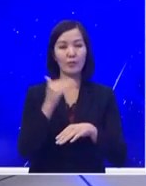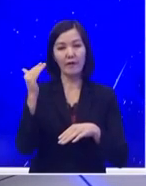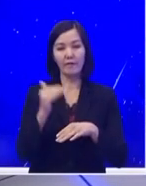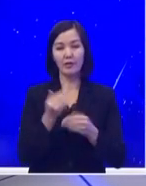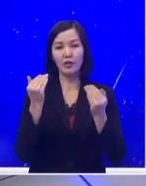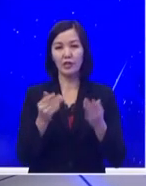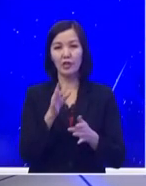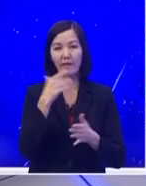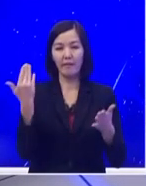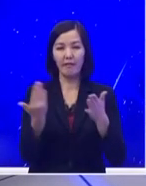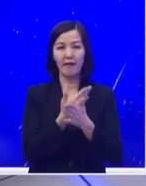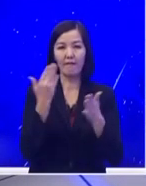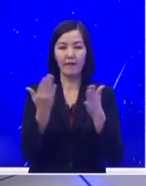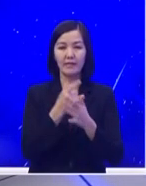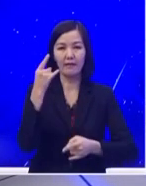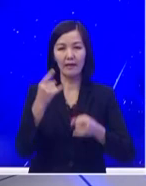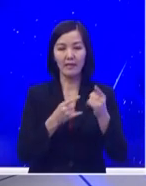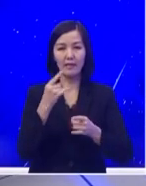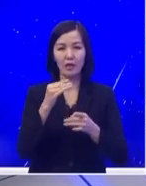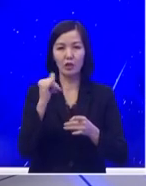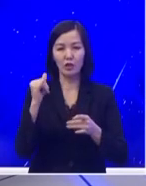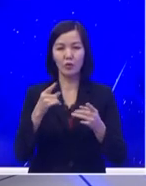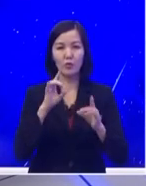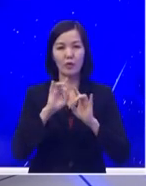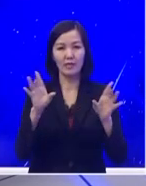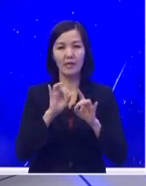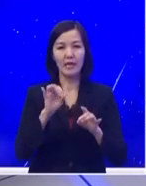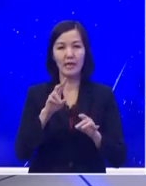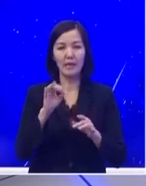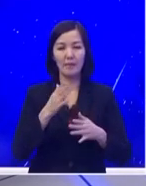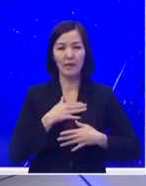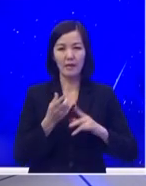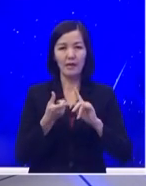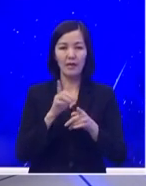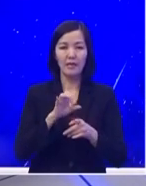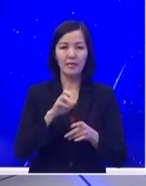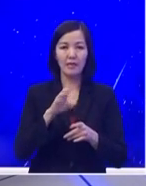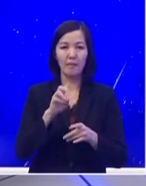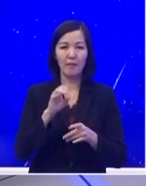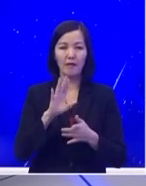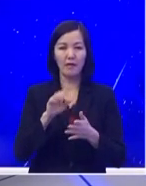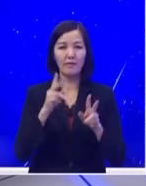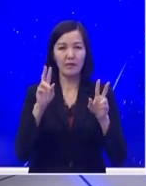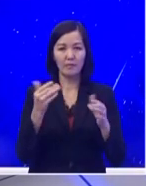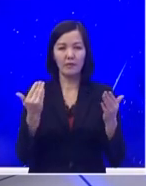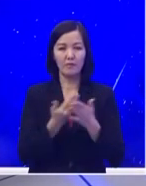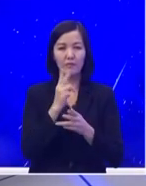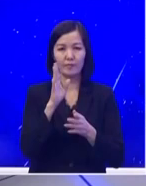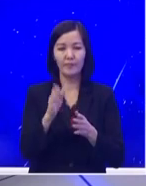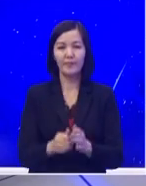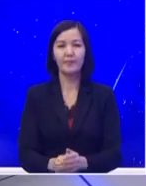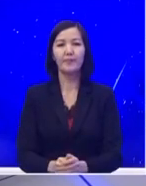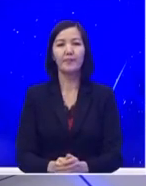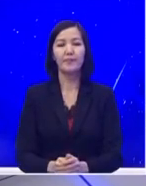Здравствуйте, время новостей на телеканале ЖТСУ. В студии Еламан Раймбеков и сурдоперевод обеспечивает Айгуль Стамбекова. И в начале выпуска коротко о самом